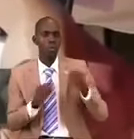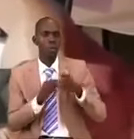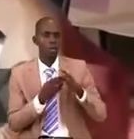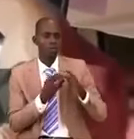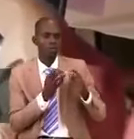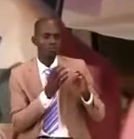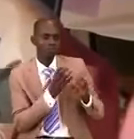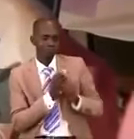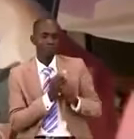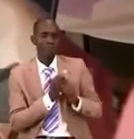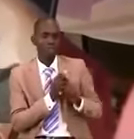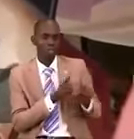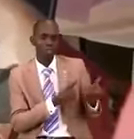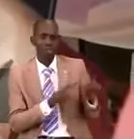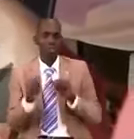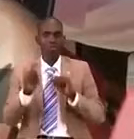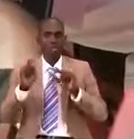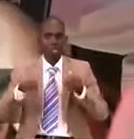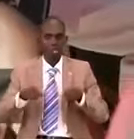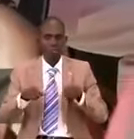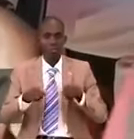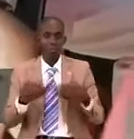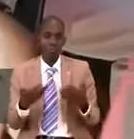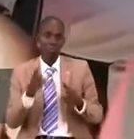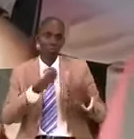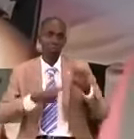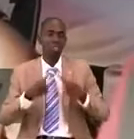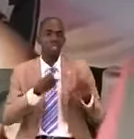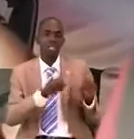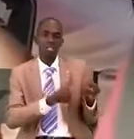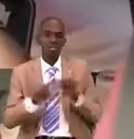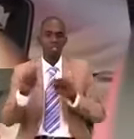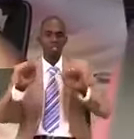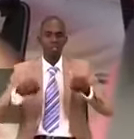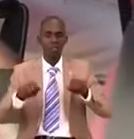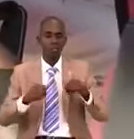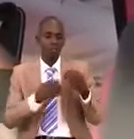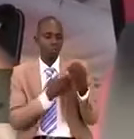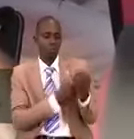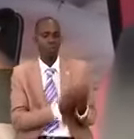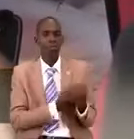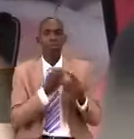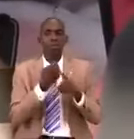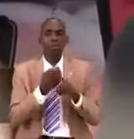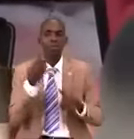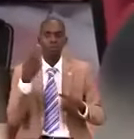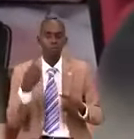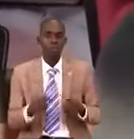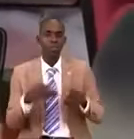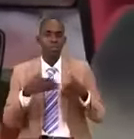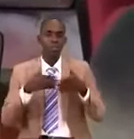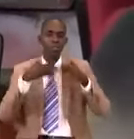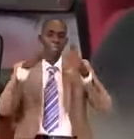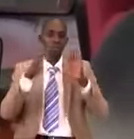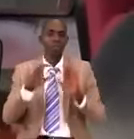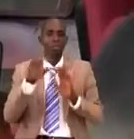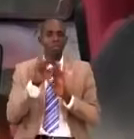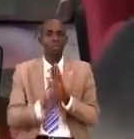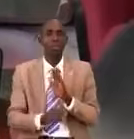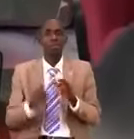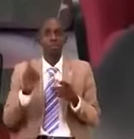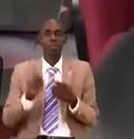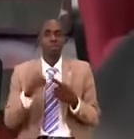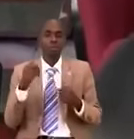et des le courage contagieux le courage est contagieux le courage